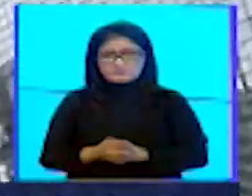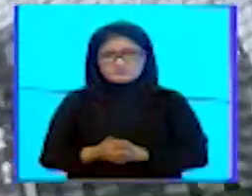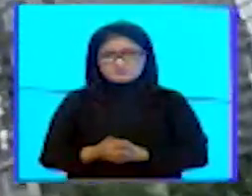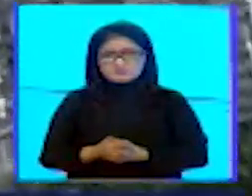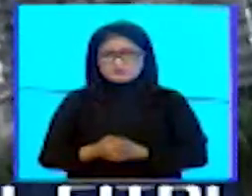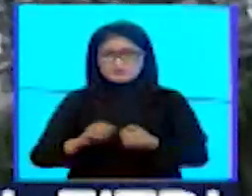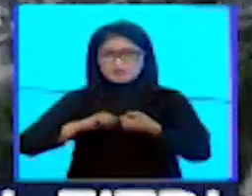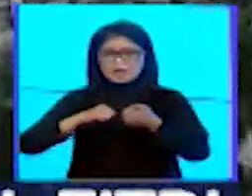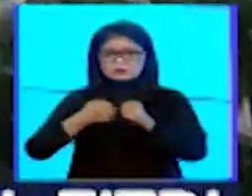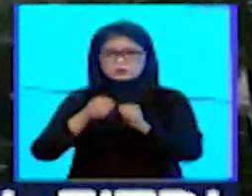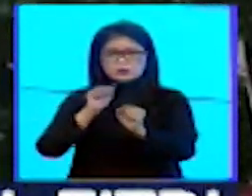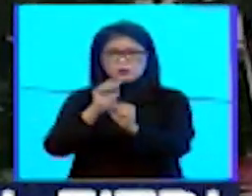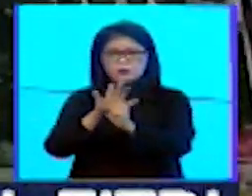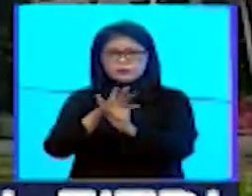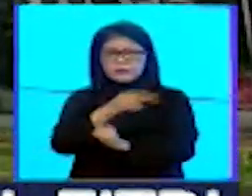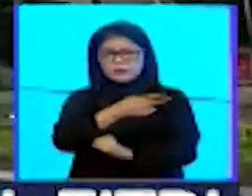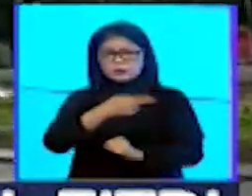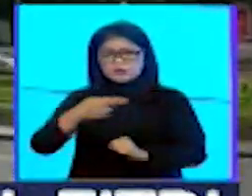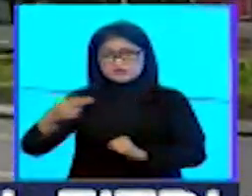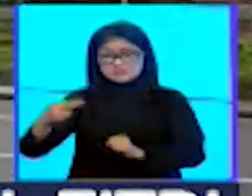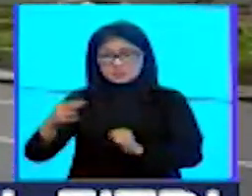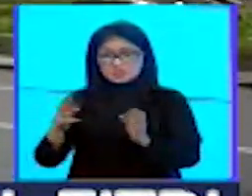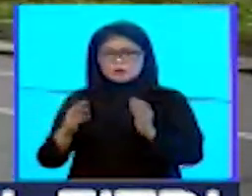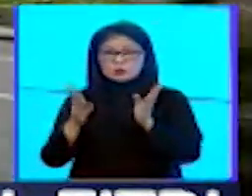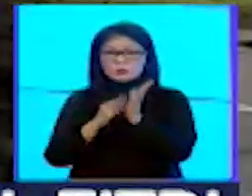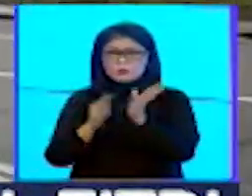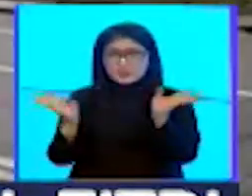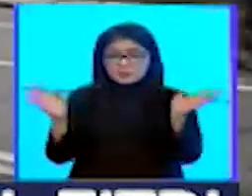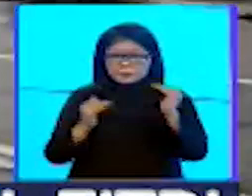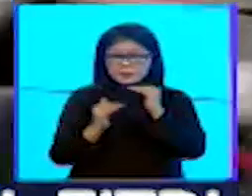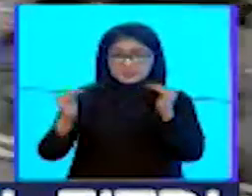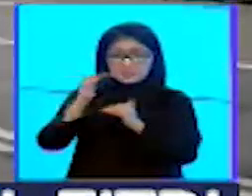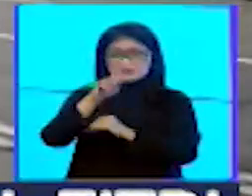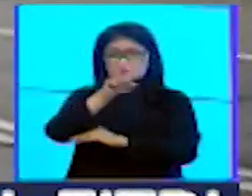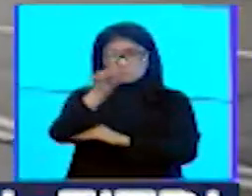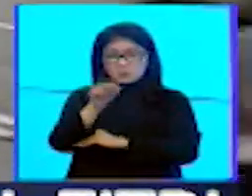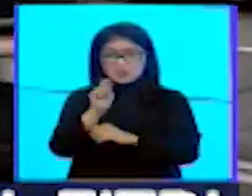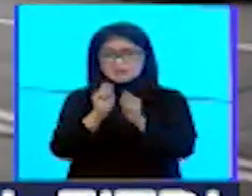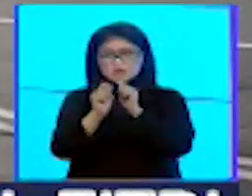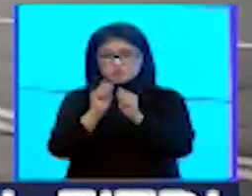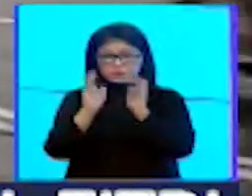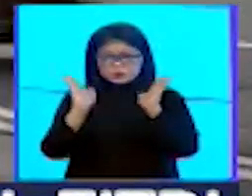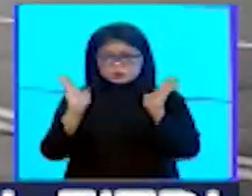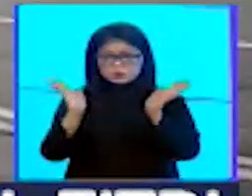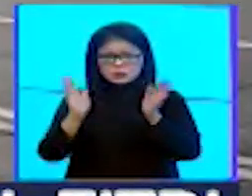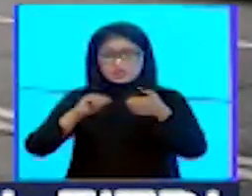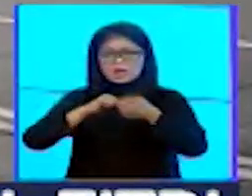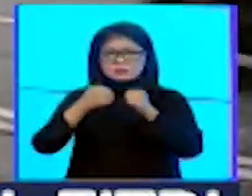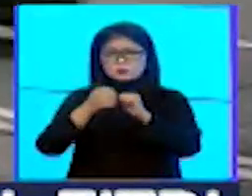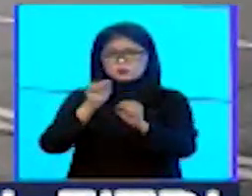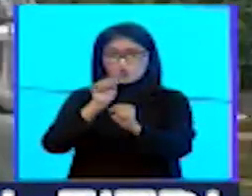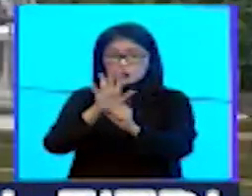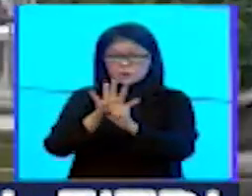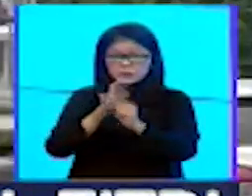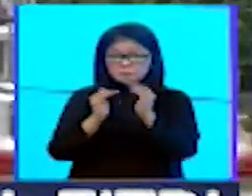Kasus COVID-19 di tanah air terus melonjak satu bulan pasca hari raya Idul Fitri. Bahkan kasus COVID-19 nyaris menembus